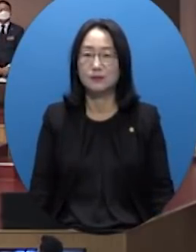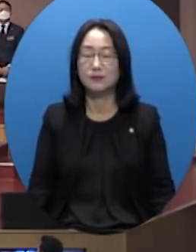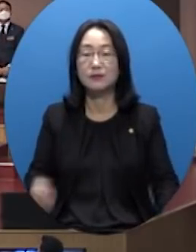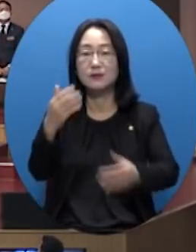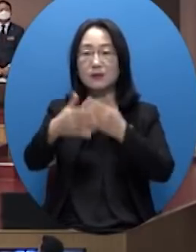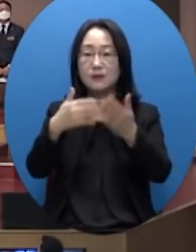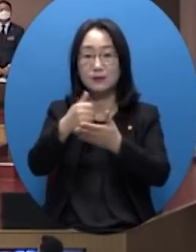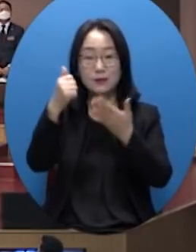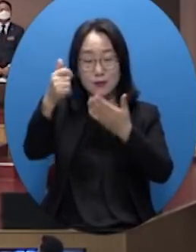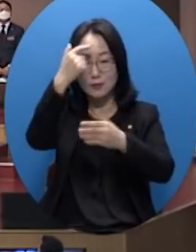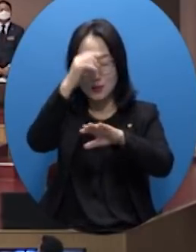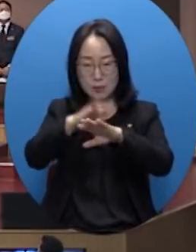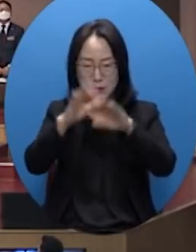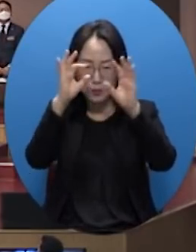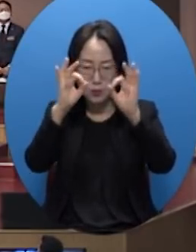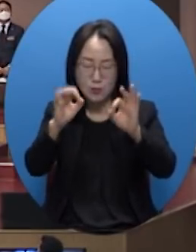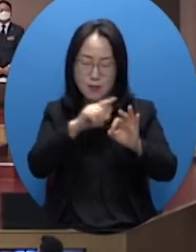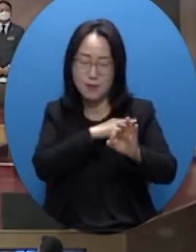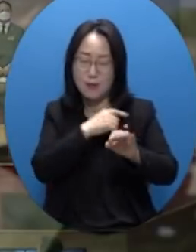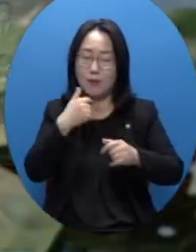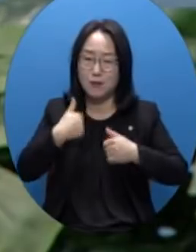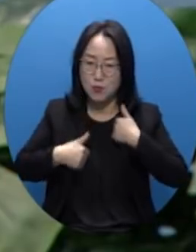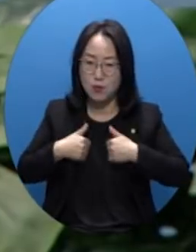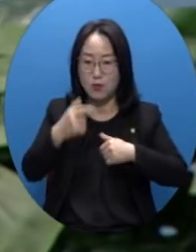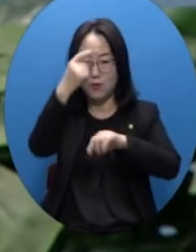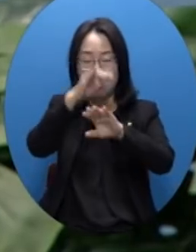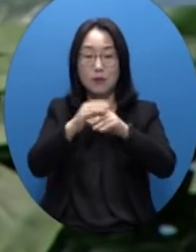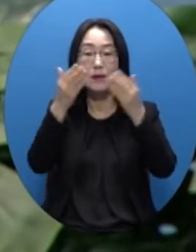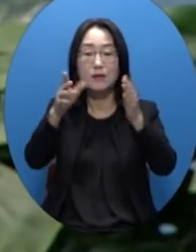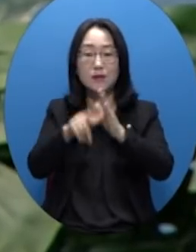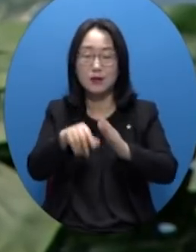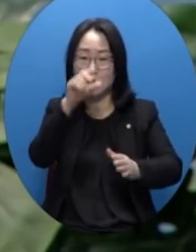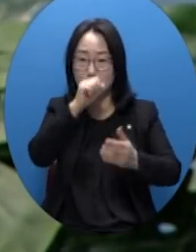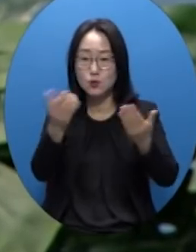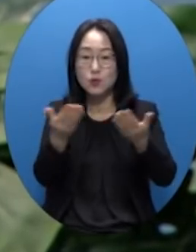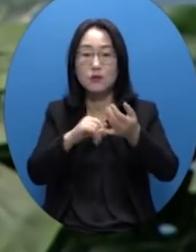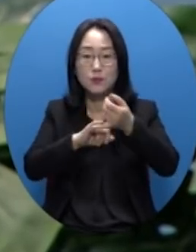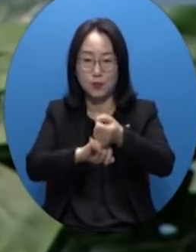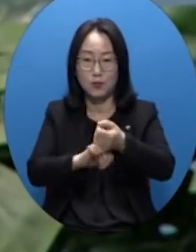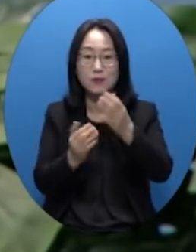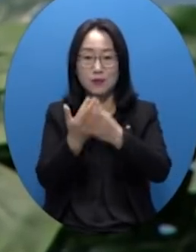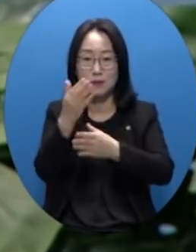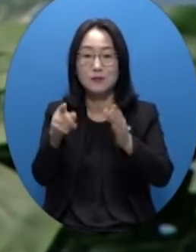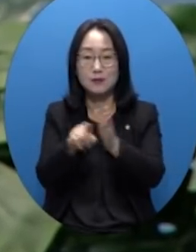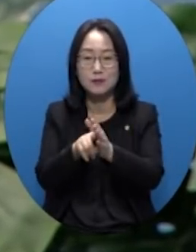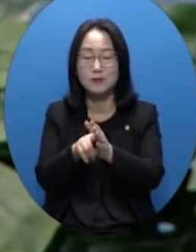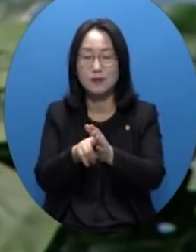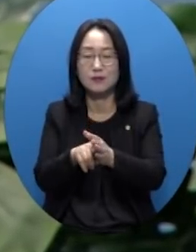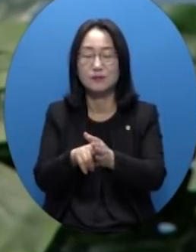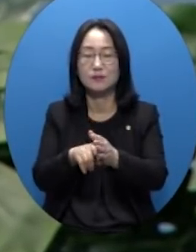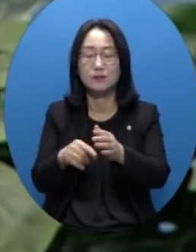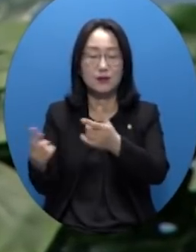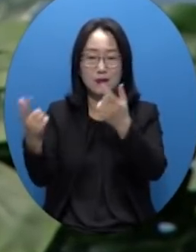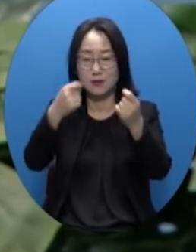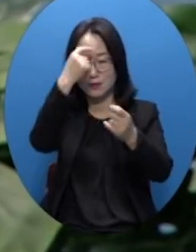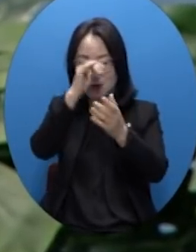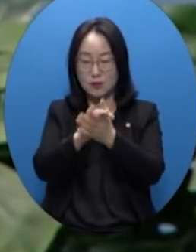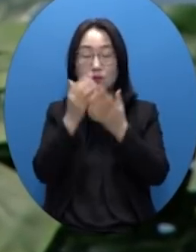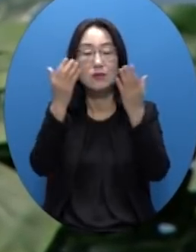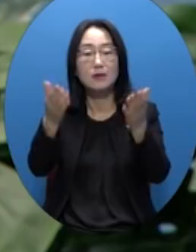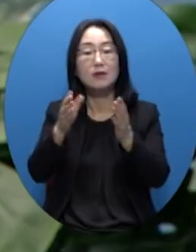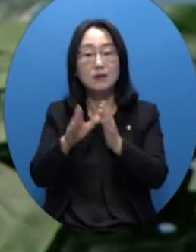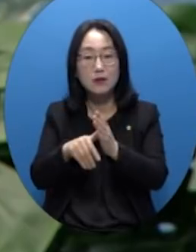하나님께서 예배를 가장 기뻐 하시기 때문에 예배 드리는 자에게 좋은 일이 반드시 일어나는 것입니다 우리 함께 기도할 때에